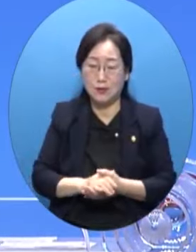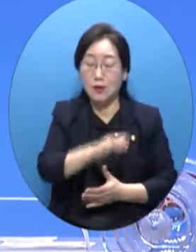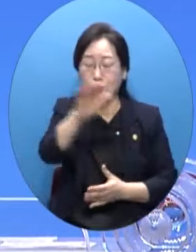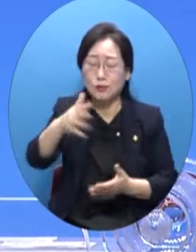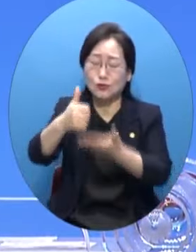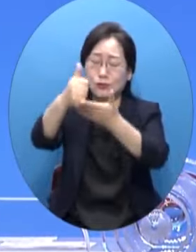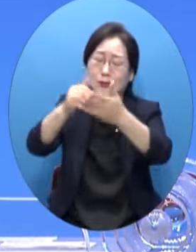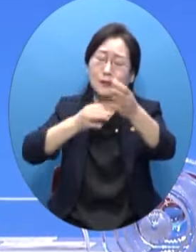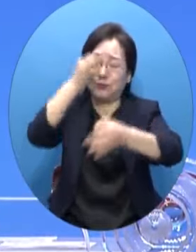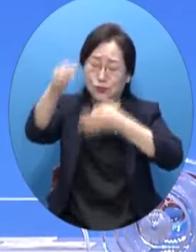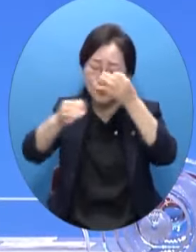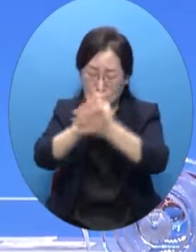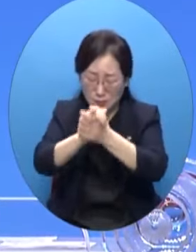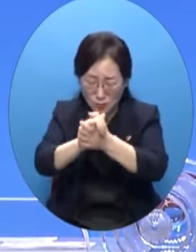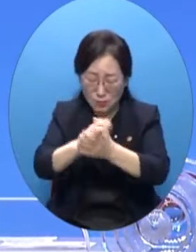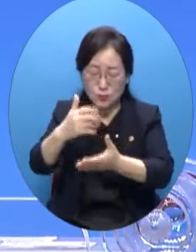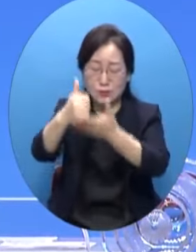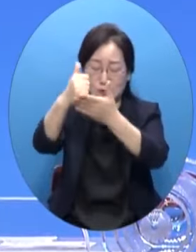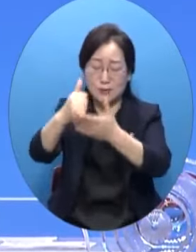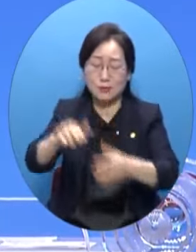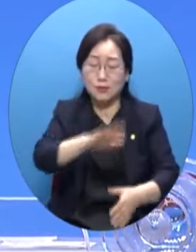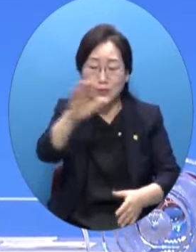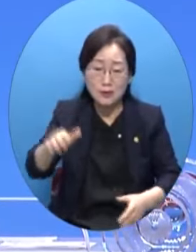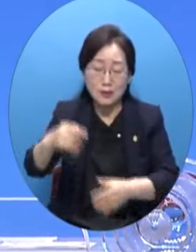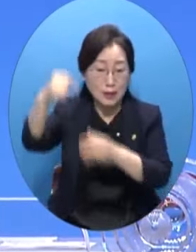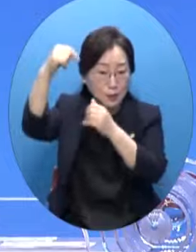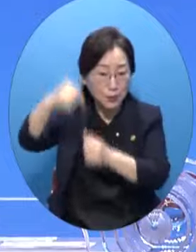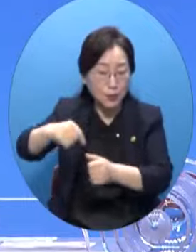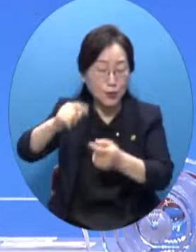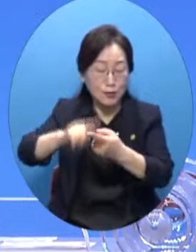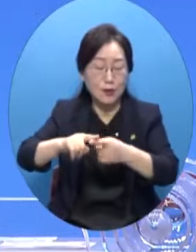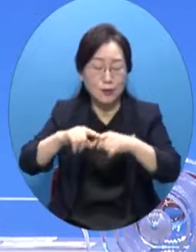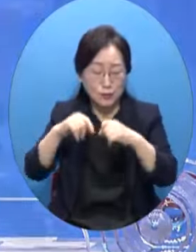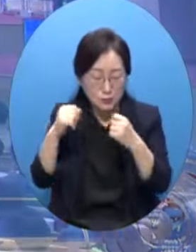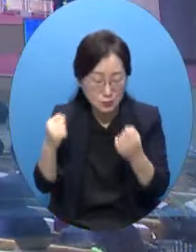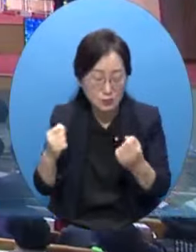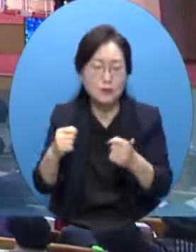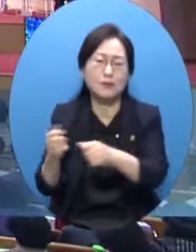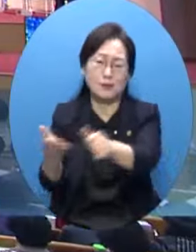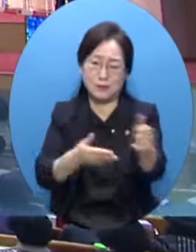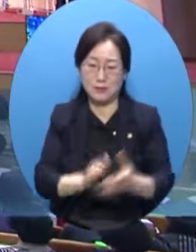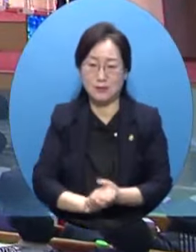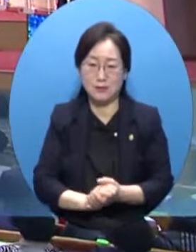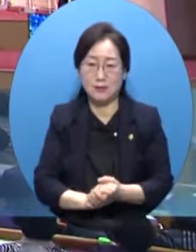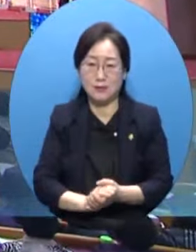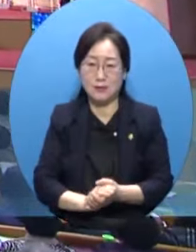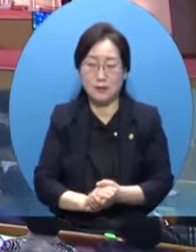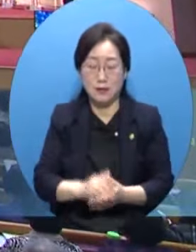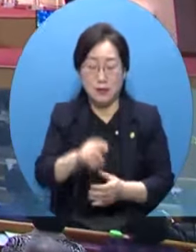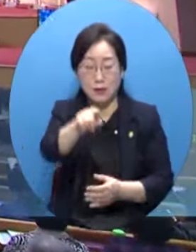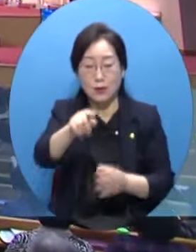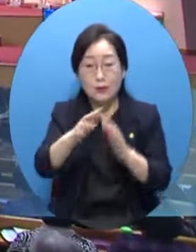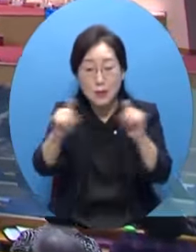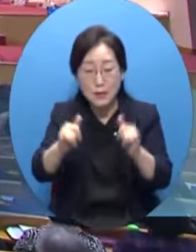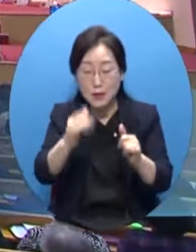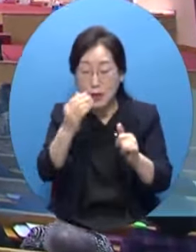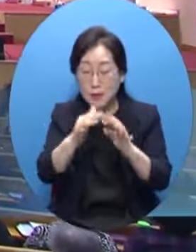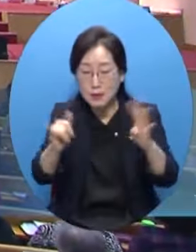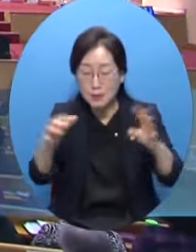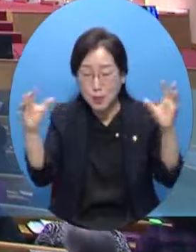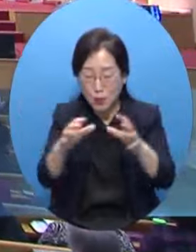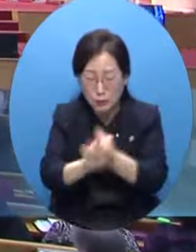앞에 부르짖어 기도하고 주님께서 우리의 말씀하시는 주님의 음성을 들어야 되는 것입니다. 저들이 모여 간절히 부르짖어 기도할 때 하나님의